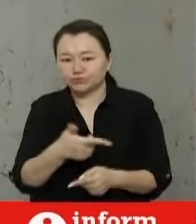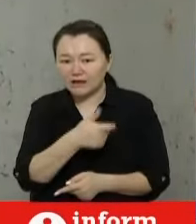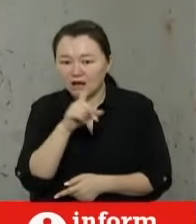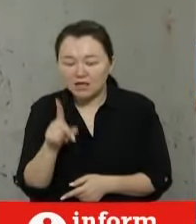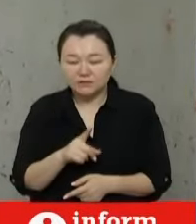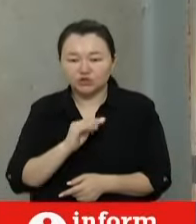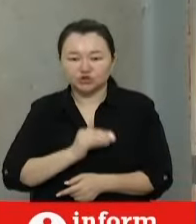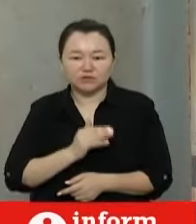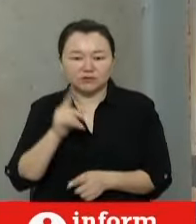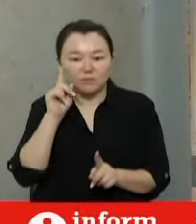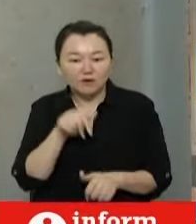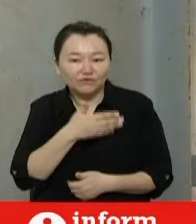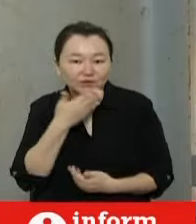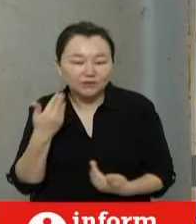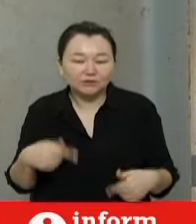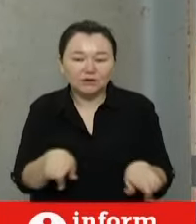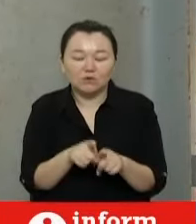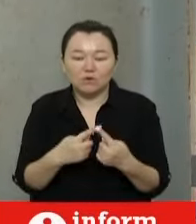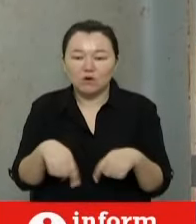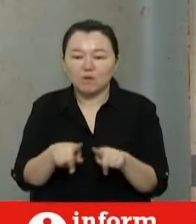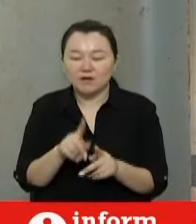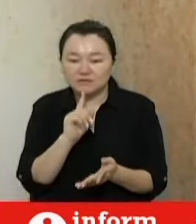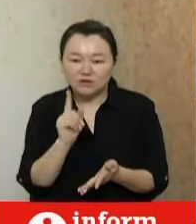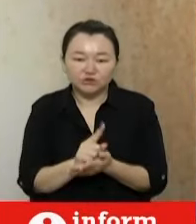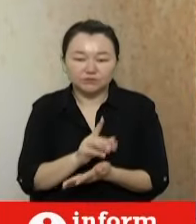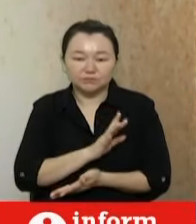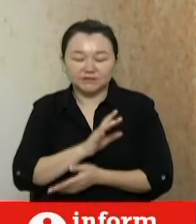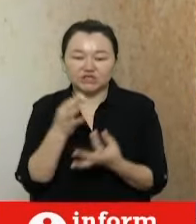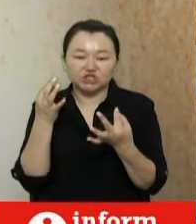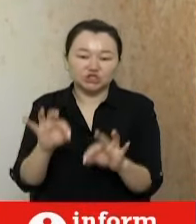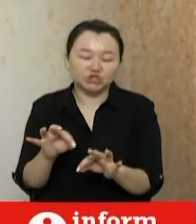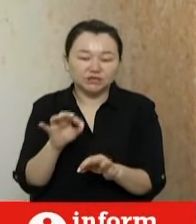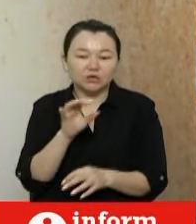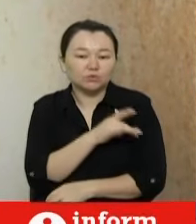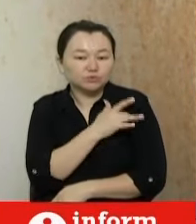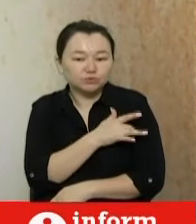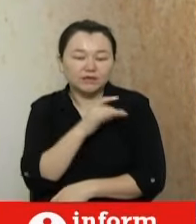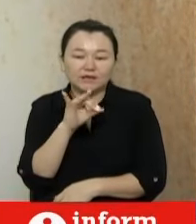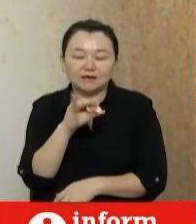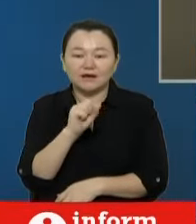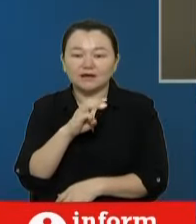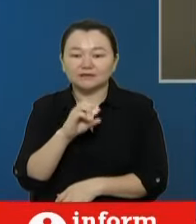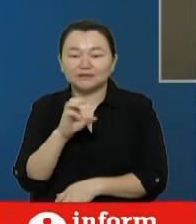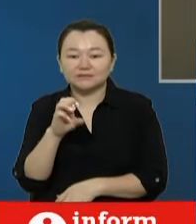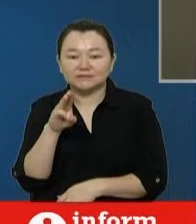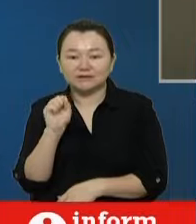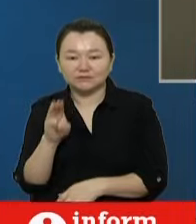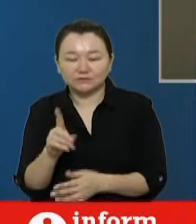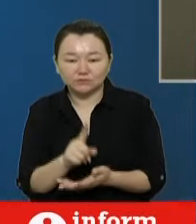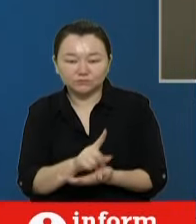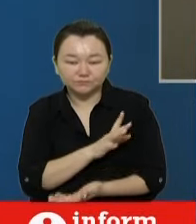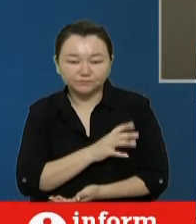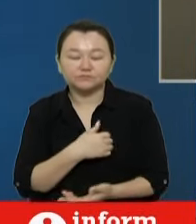не имеют права. Кроме того, у такой компании должны быть лицензия на оказание услуг и аттестат. Мне тоже рассказывали много случаев,